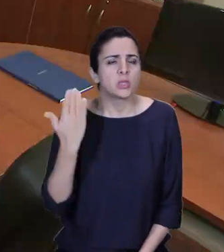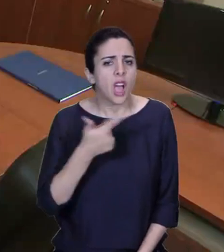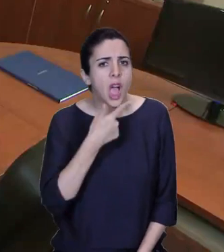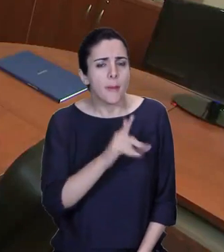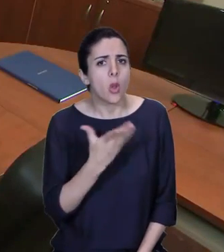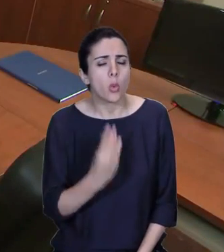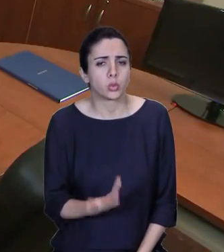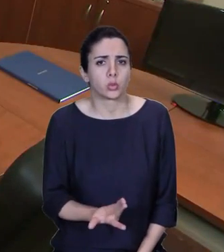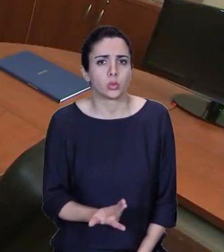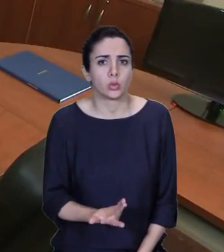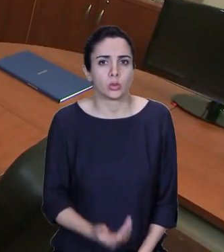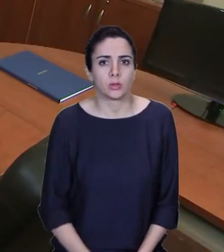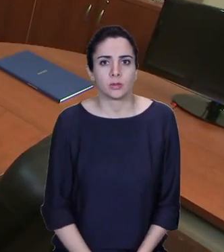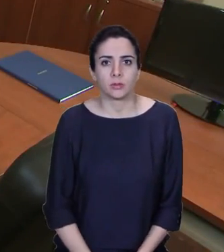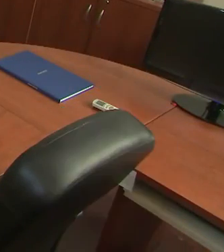ama...